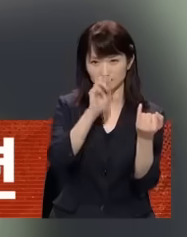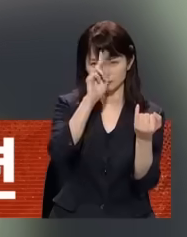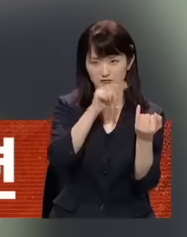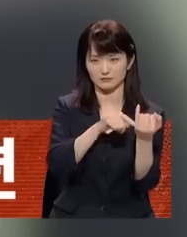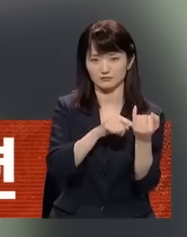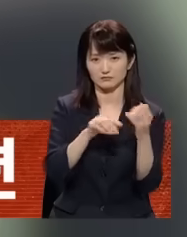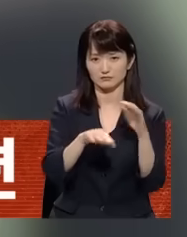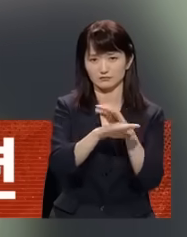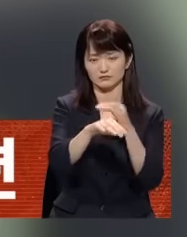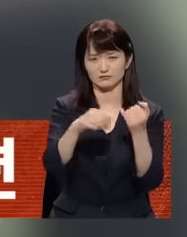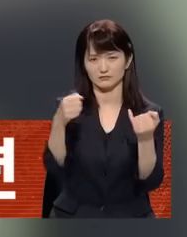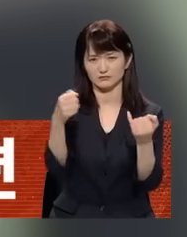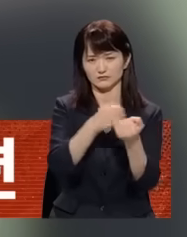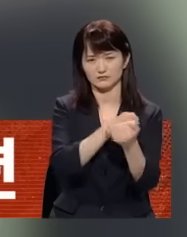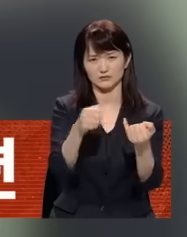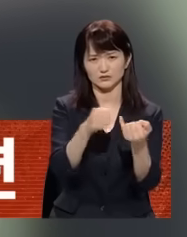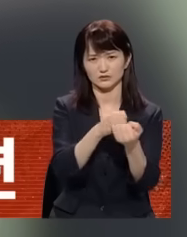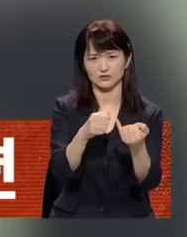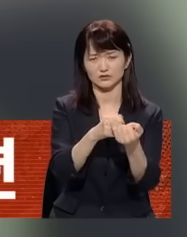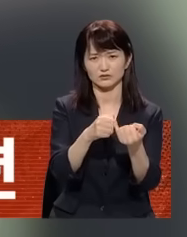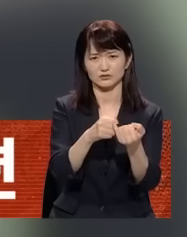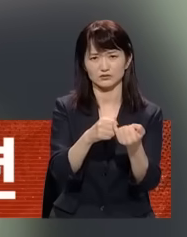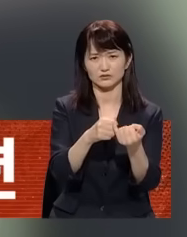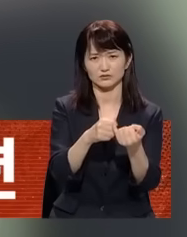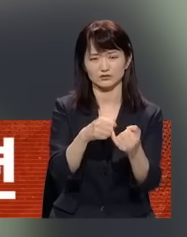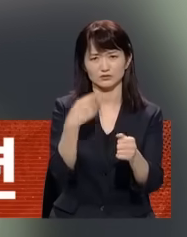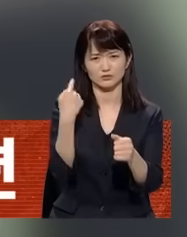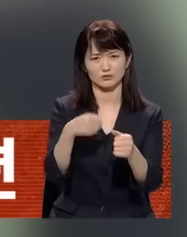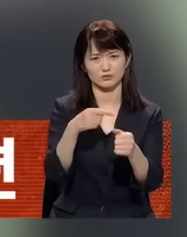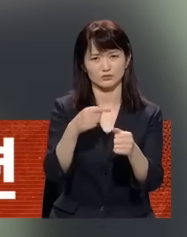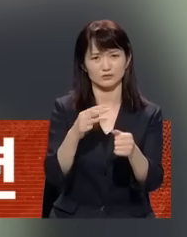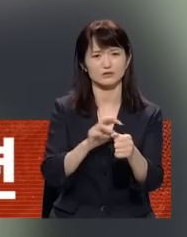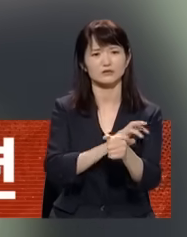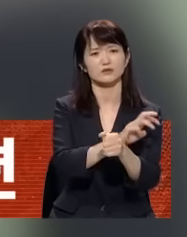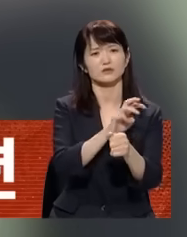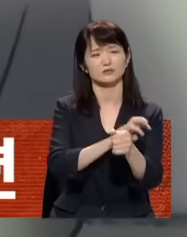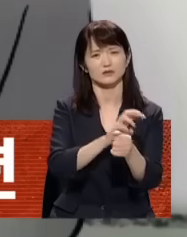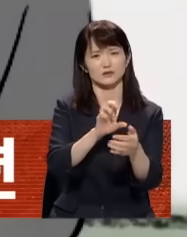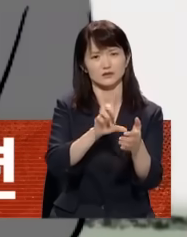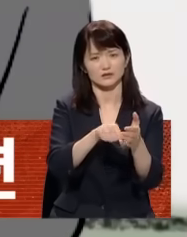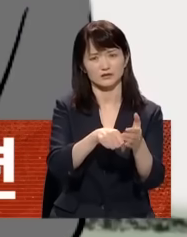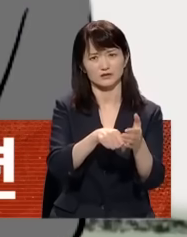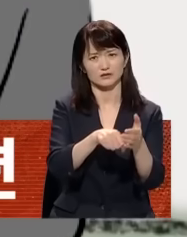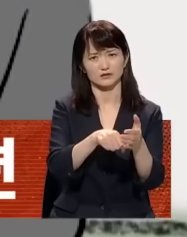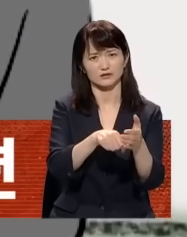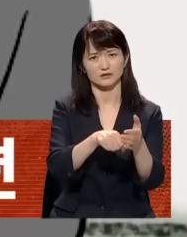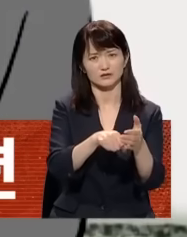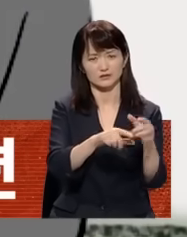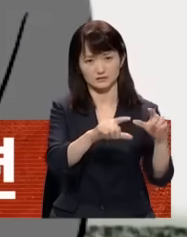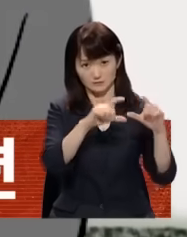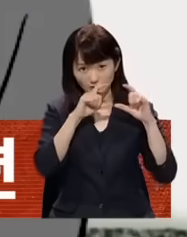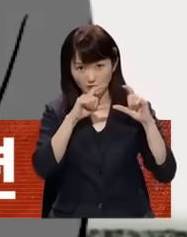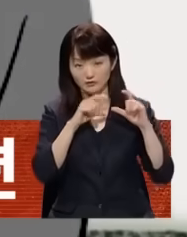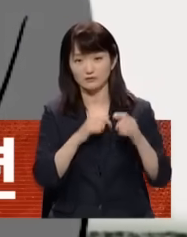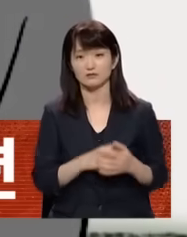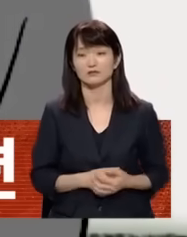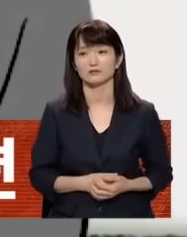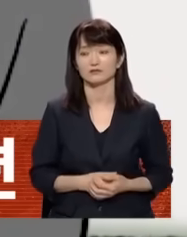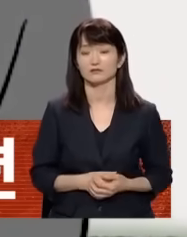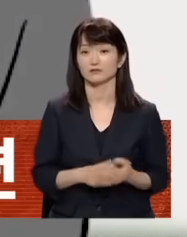가정편협 교육 30시간 이수 명령 처분을 받습니다 그래서 남편을 누가 받았다고요